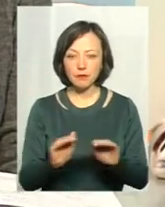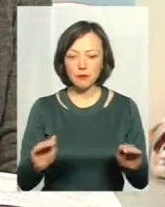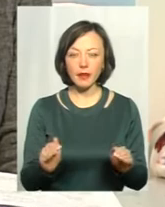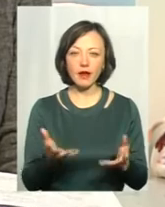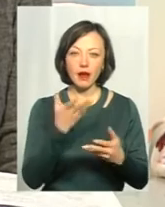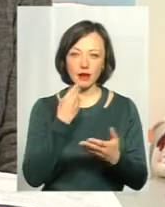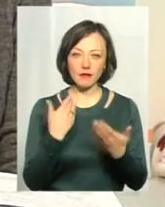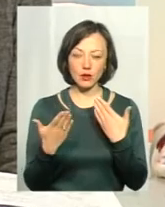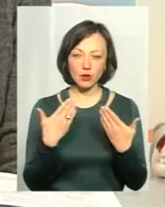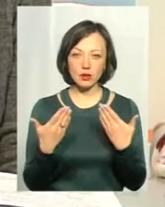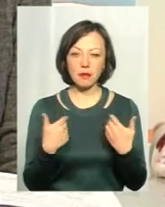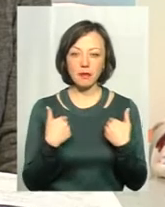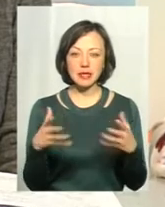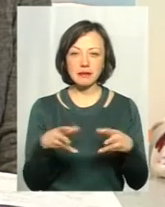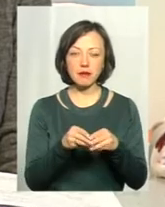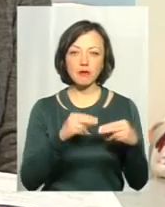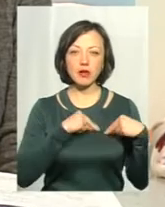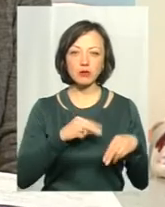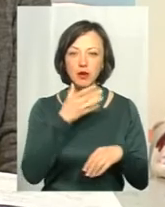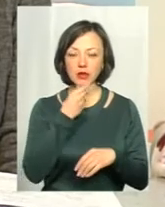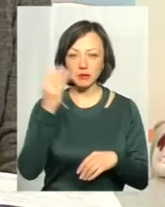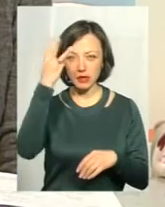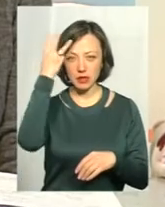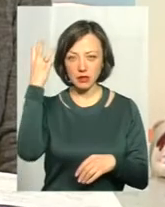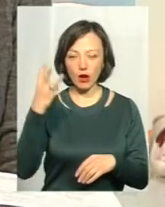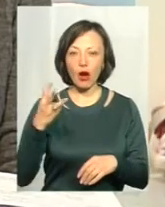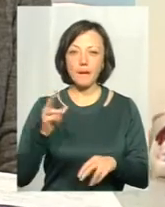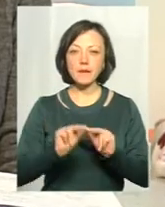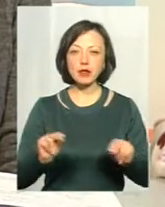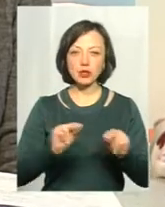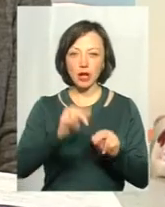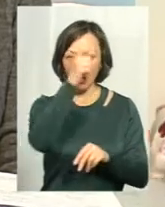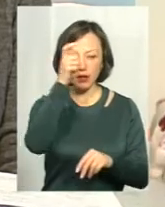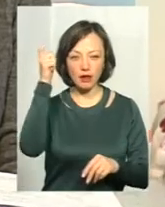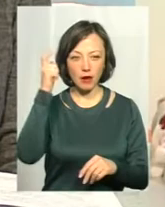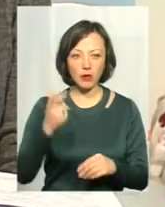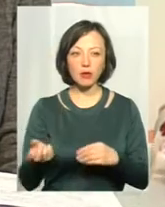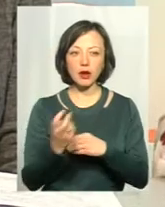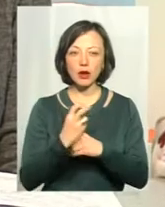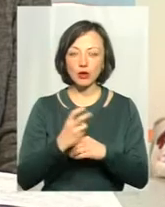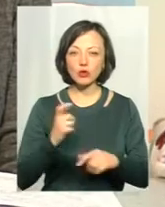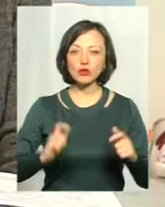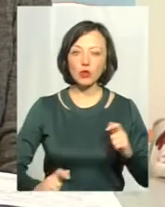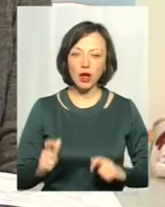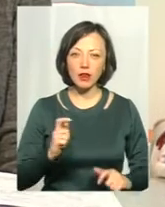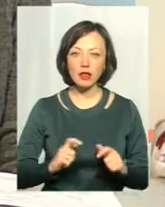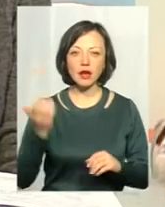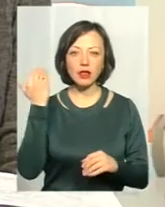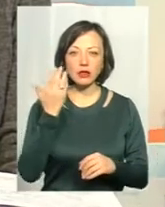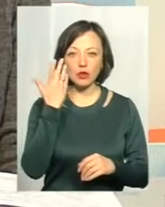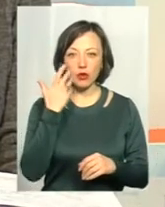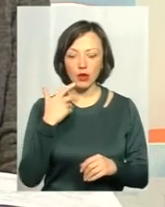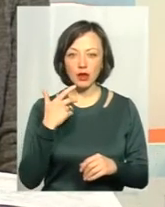Яке гарне відношення. Ми співпрацюємо дуже гарно з Хмельницькою гуманітарно-педагогічною академією, до нас приходять студенти. Раніше,